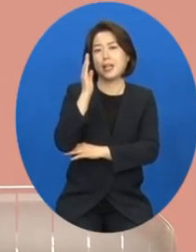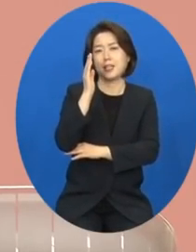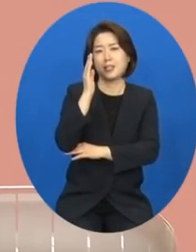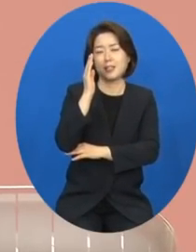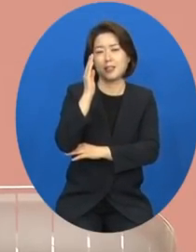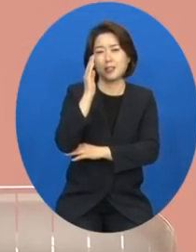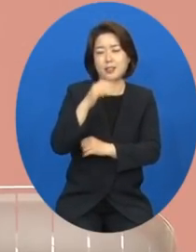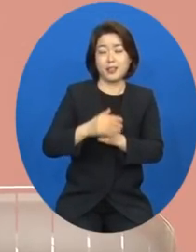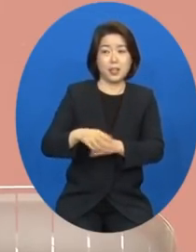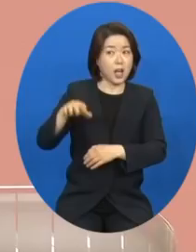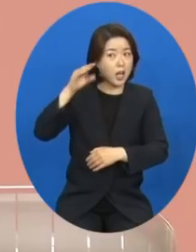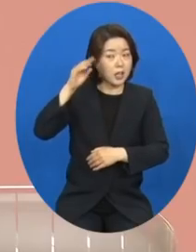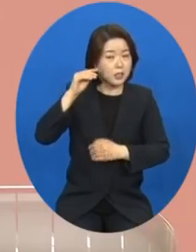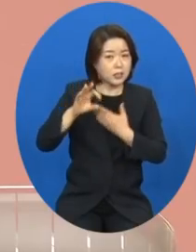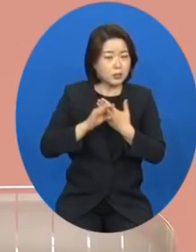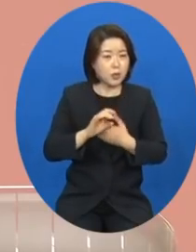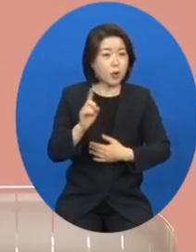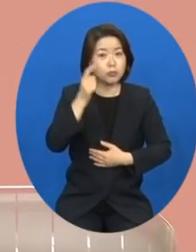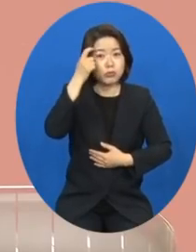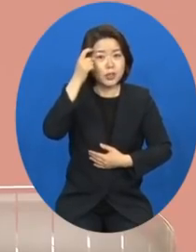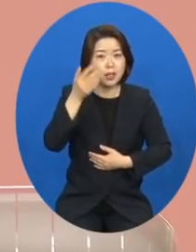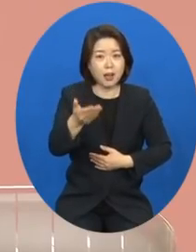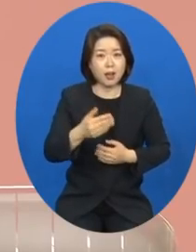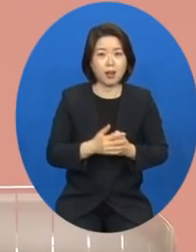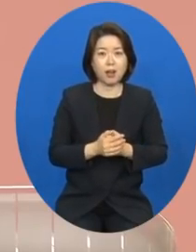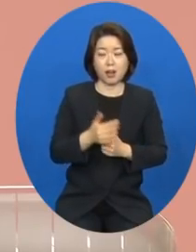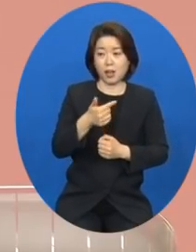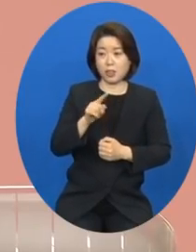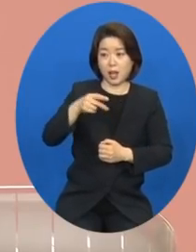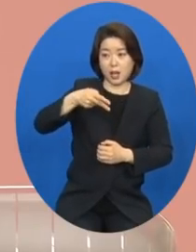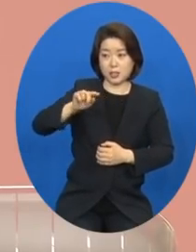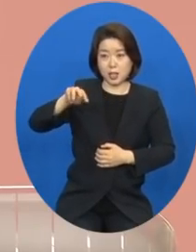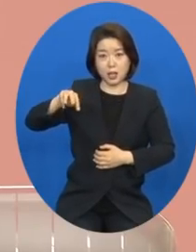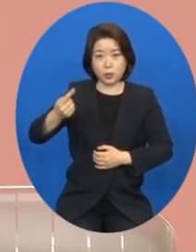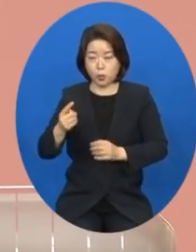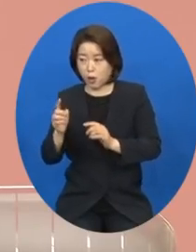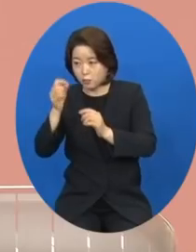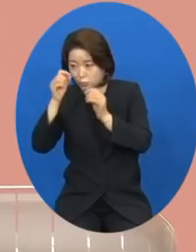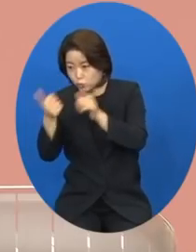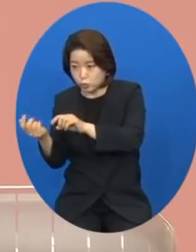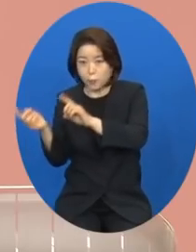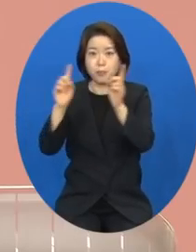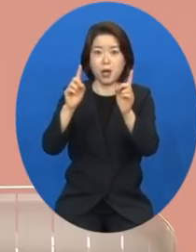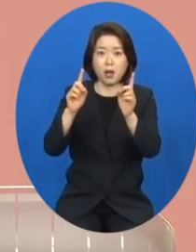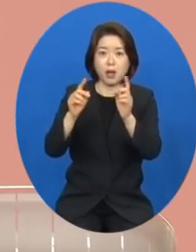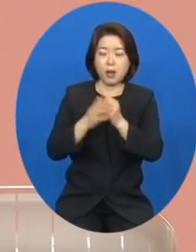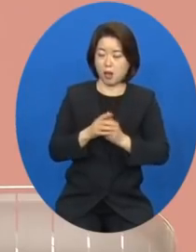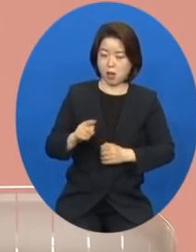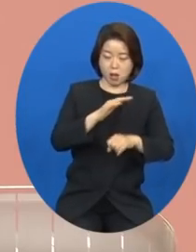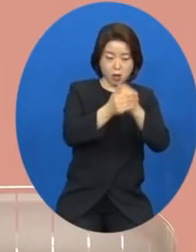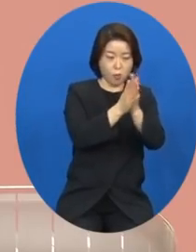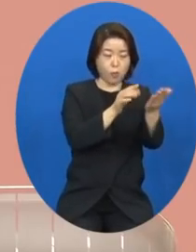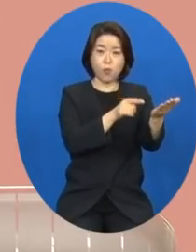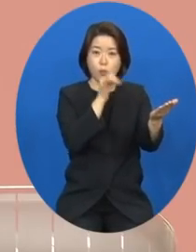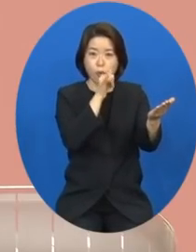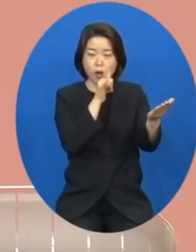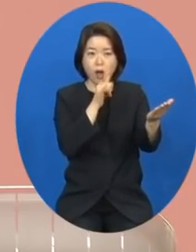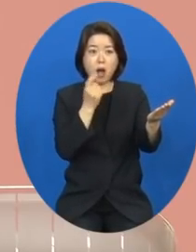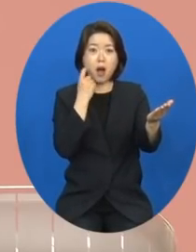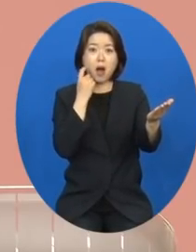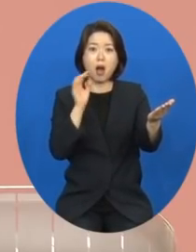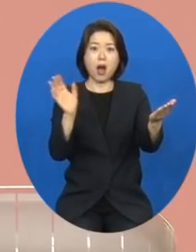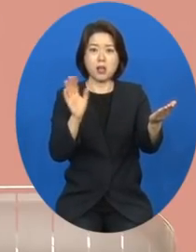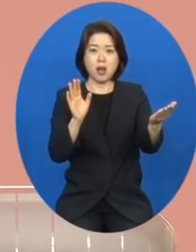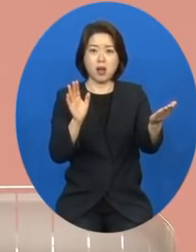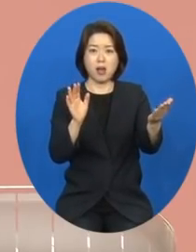들으면 여러분 무 생각이 든 지 아세요 나사로가 일어나 짜 나요 야이 다 서로가 일어남 게 거짓이 아니구나